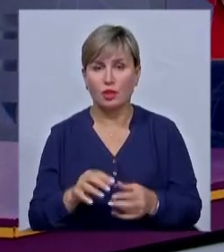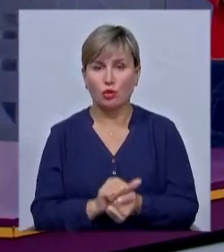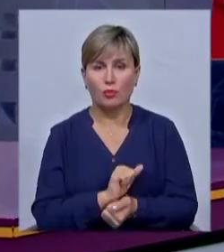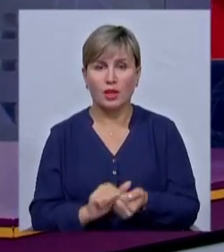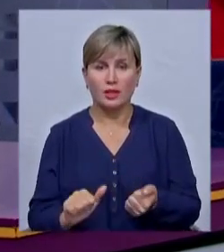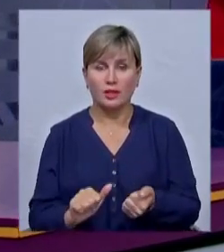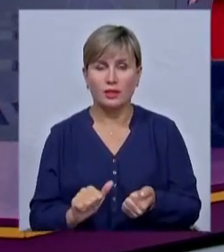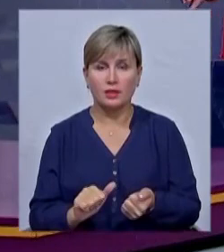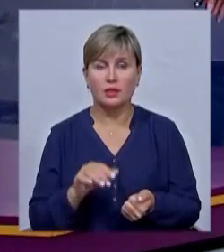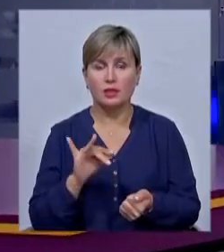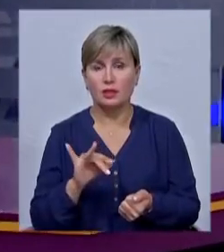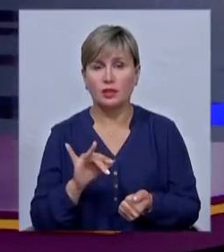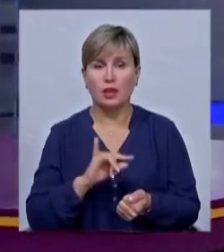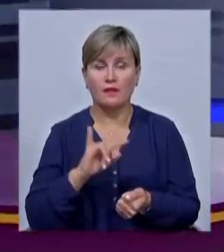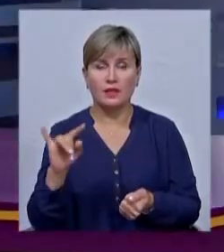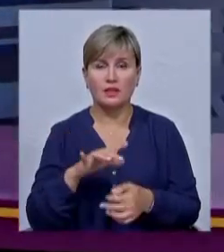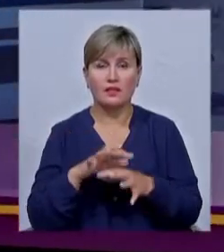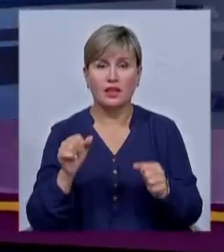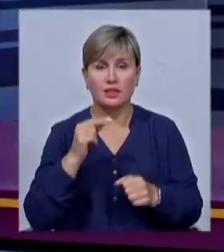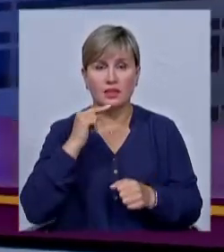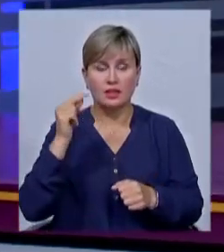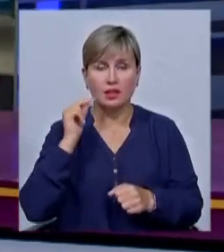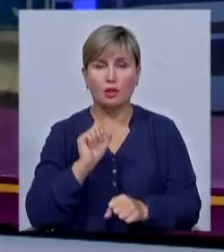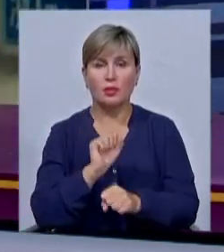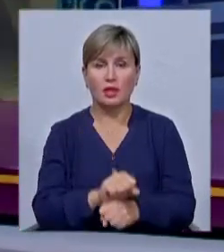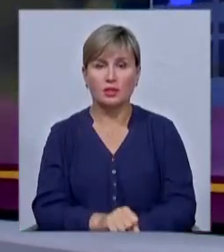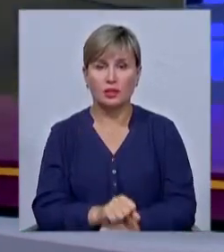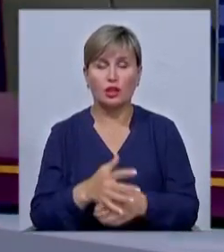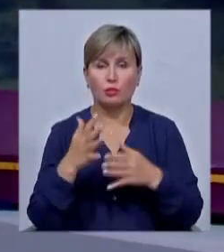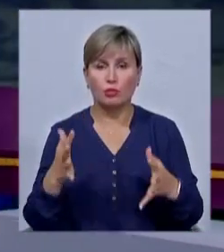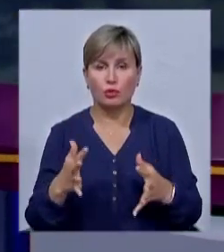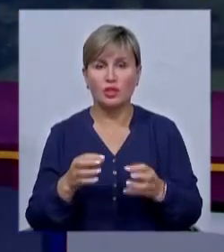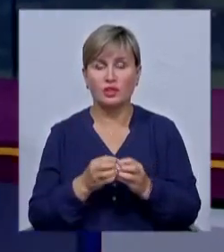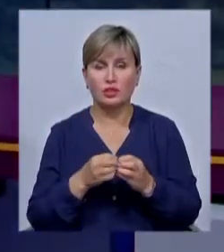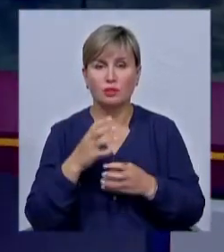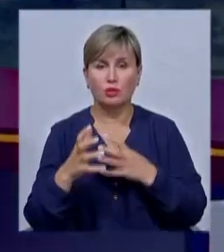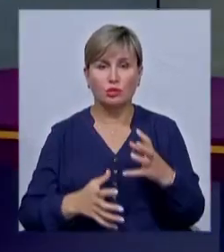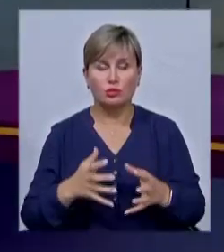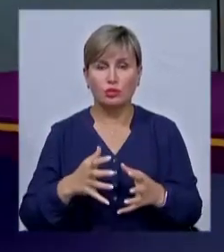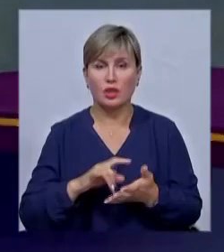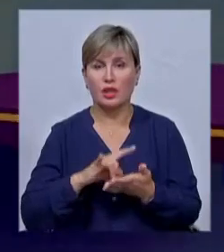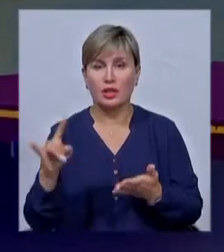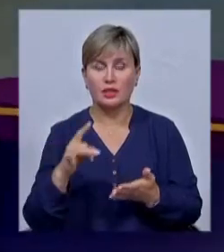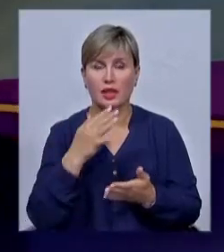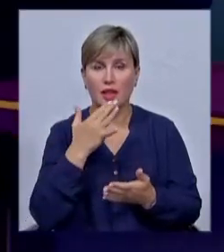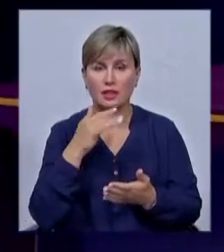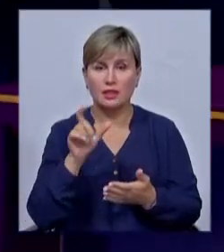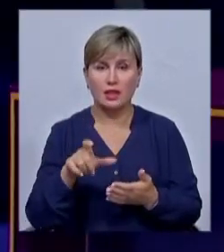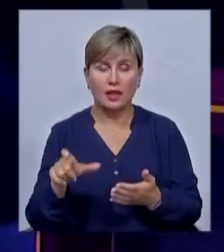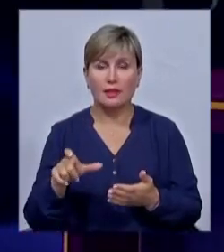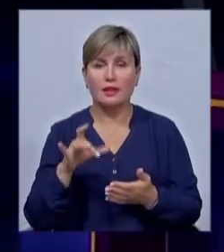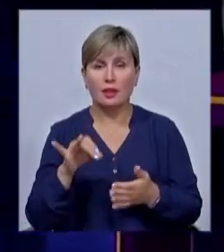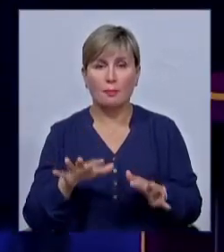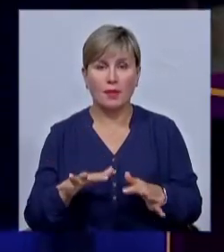документы между тем авиационные власти китая приостанавливают более 10 международных рейсов иностранных и местных